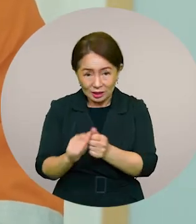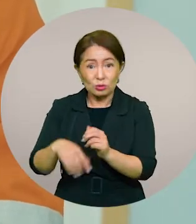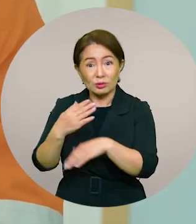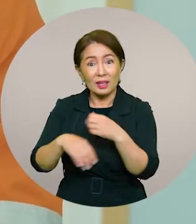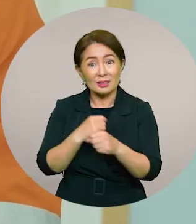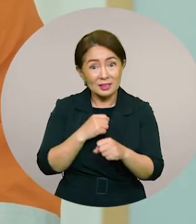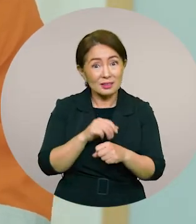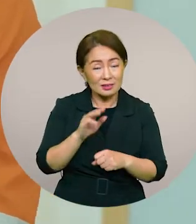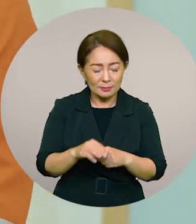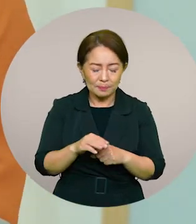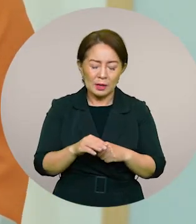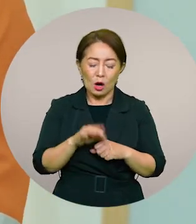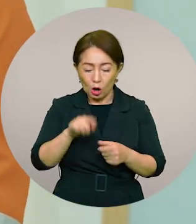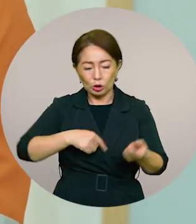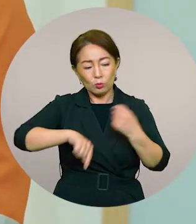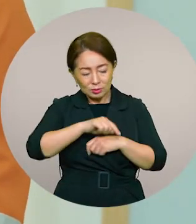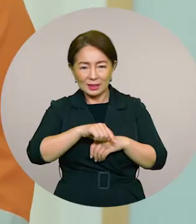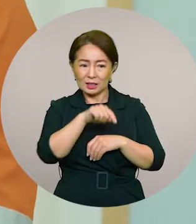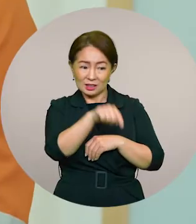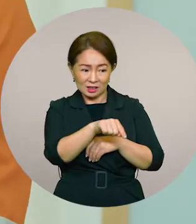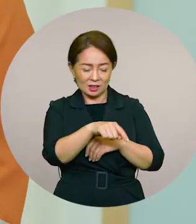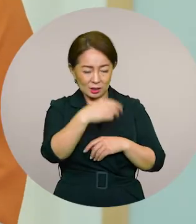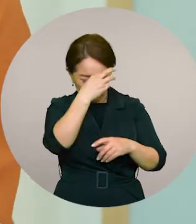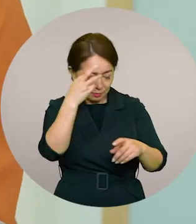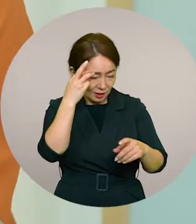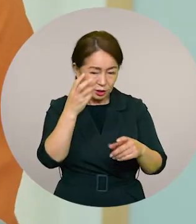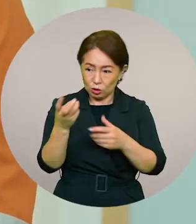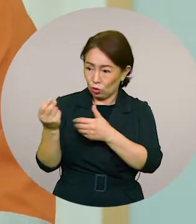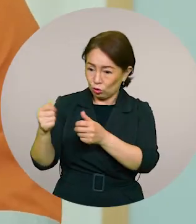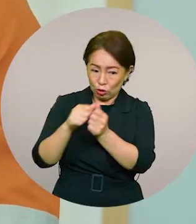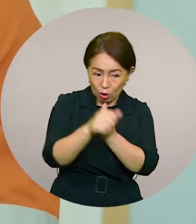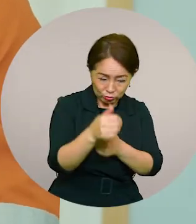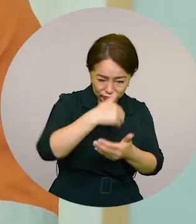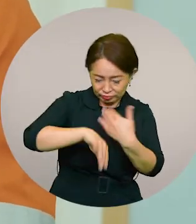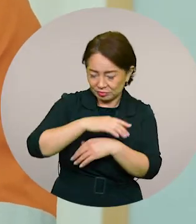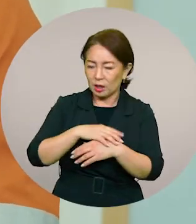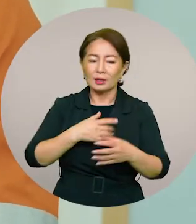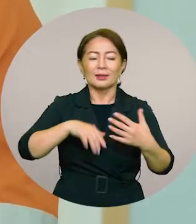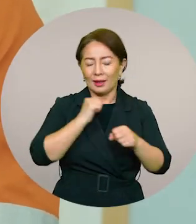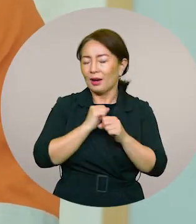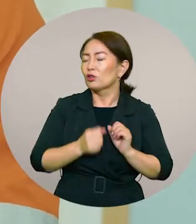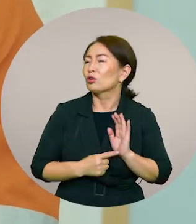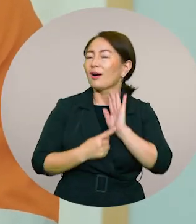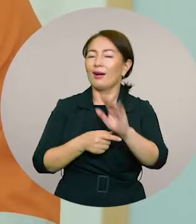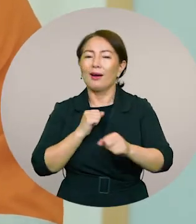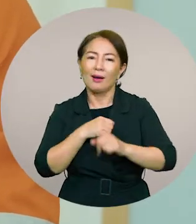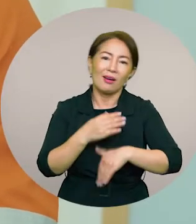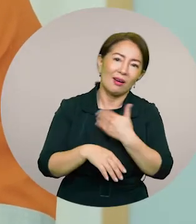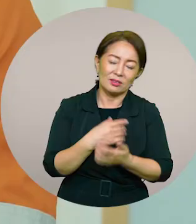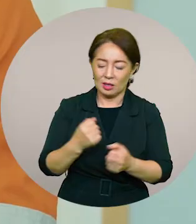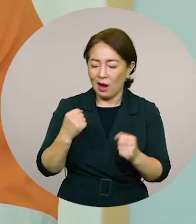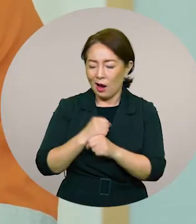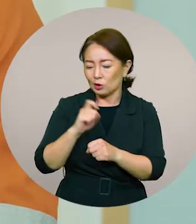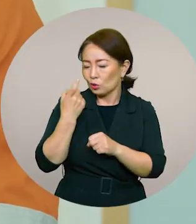зарцуулсан. Тийм учраас буцаагаад өөрсдийнхөө тэр олж авсан одоо хөрөнгө оруулалтаа буцаагаад одоо экспортлоод